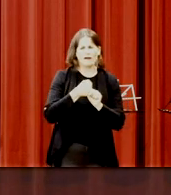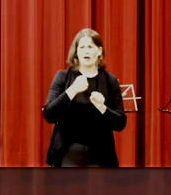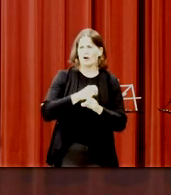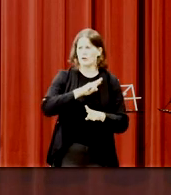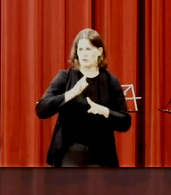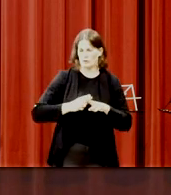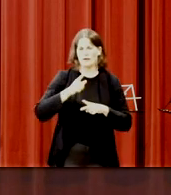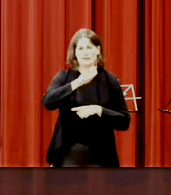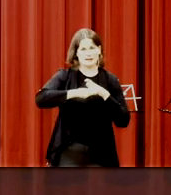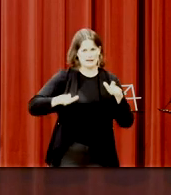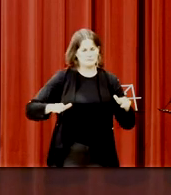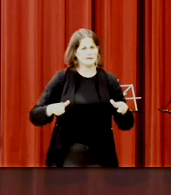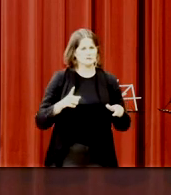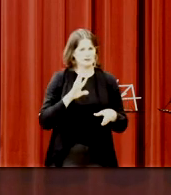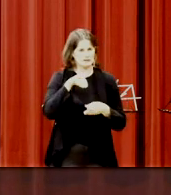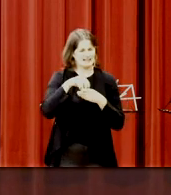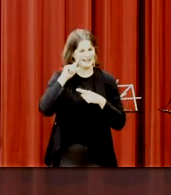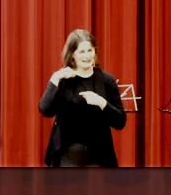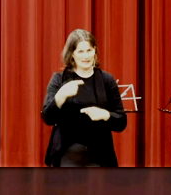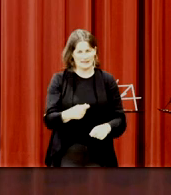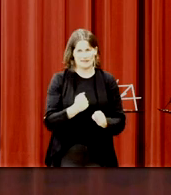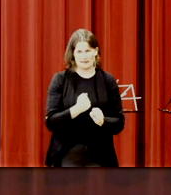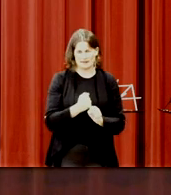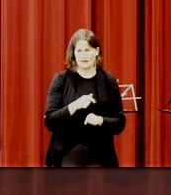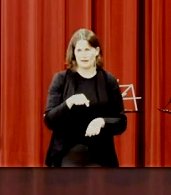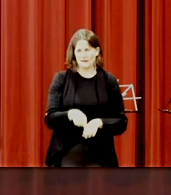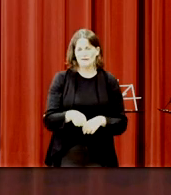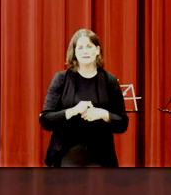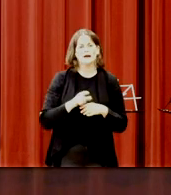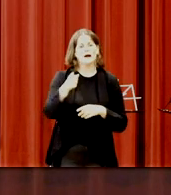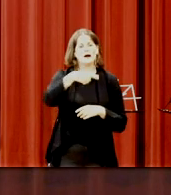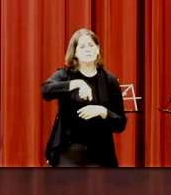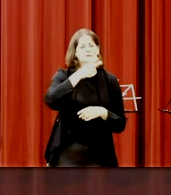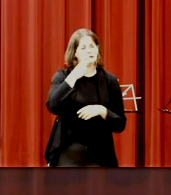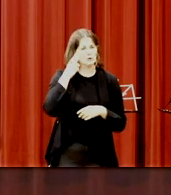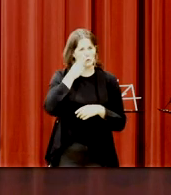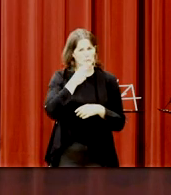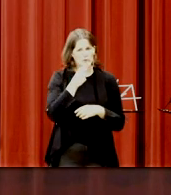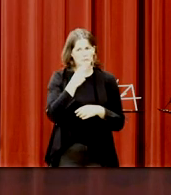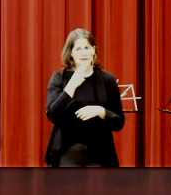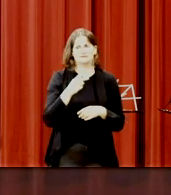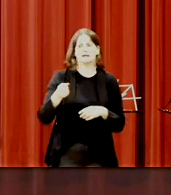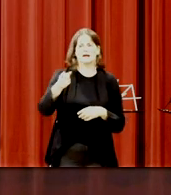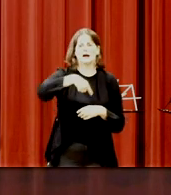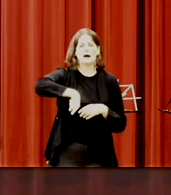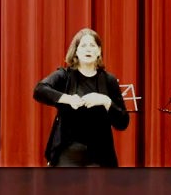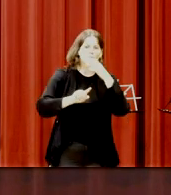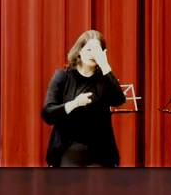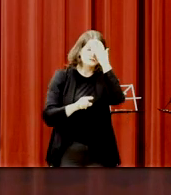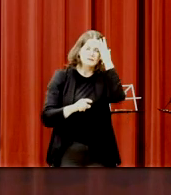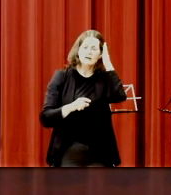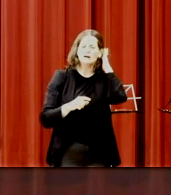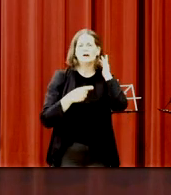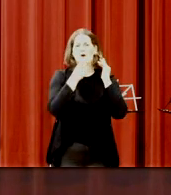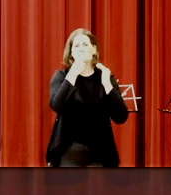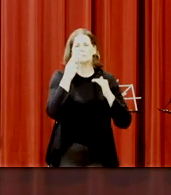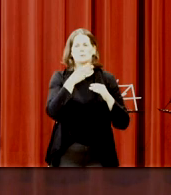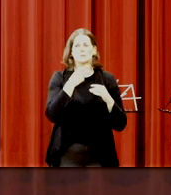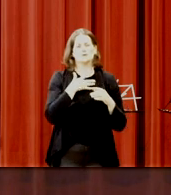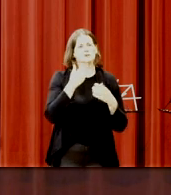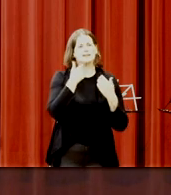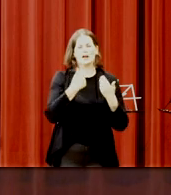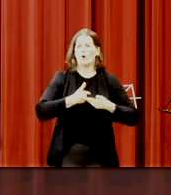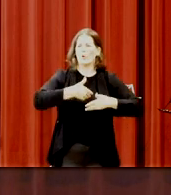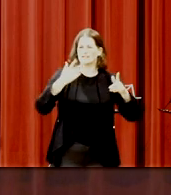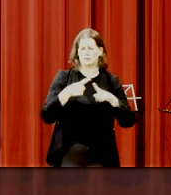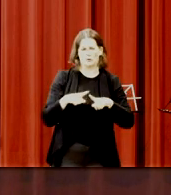El vostre compromís, això del compromís no és qualsevol cosa, el vostre compromís amb aquesta universitat i el de tants altres que us han precedit fa possible el nostre